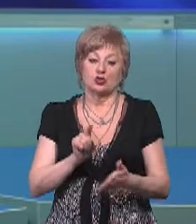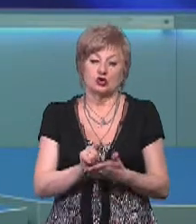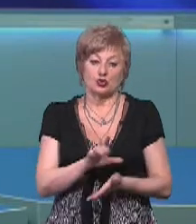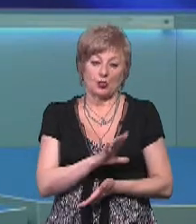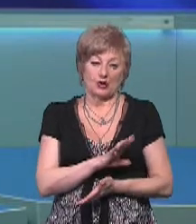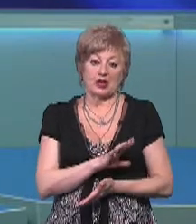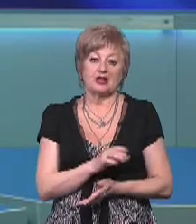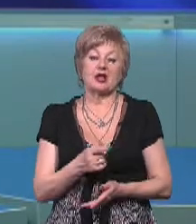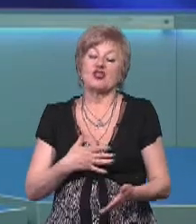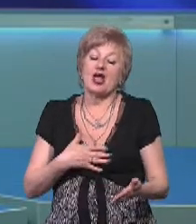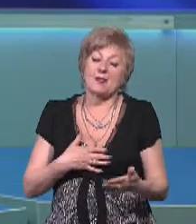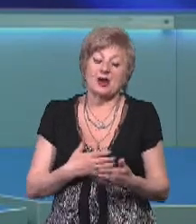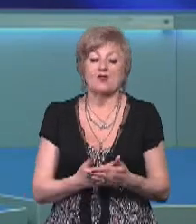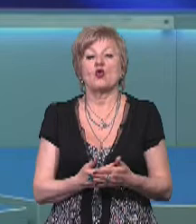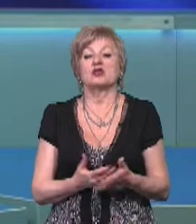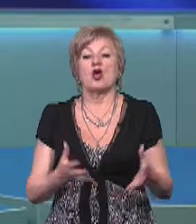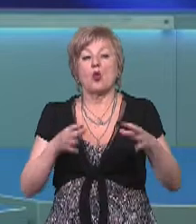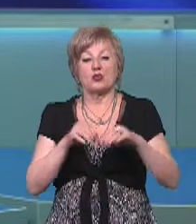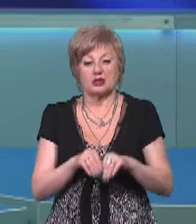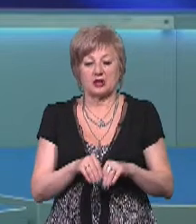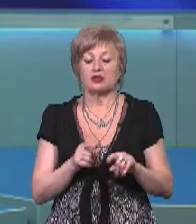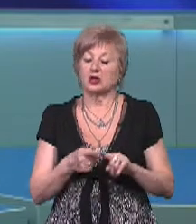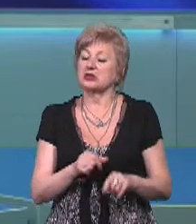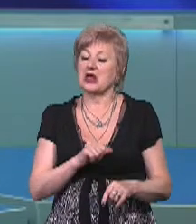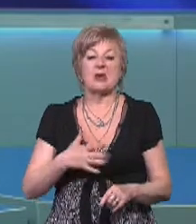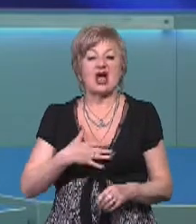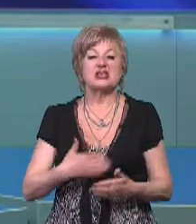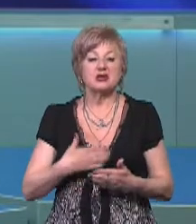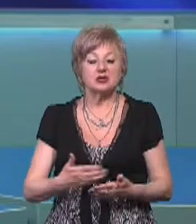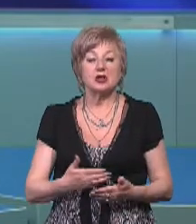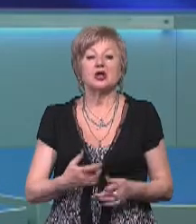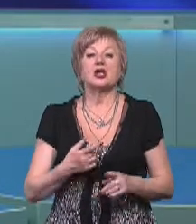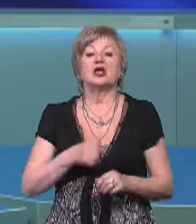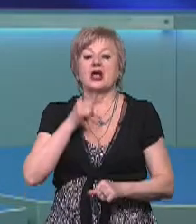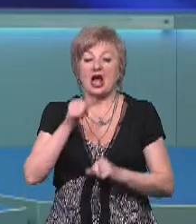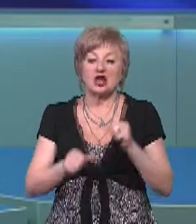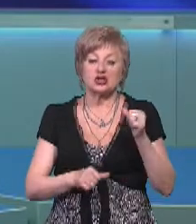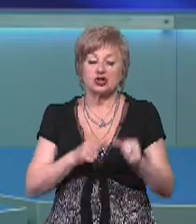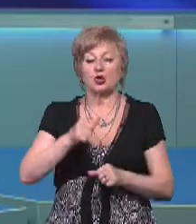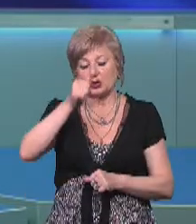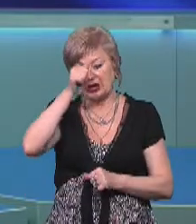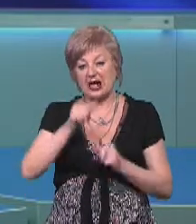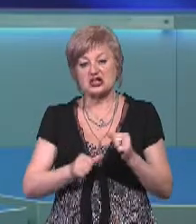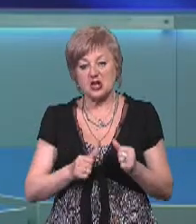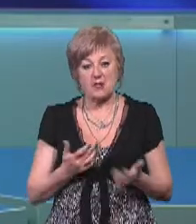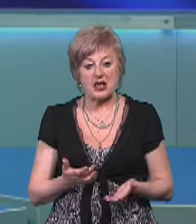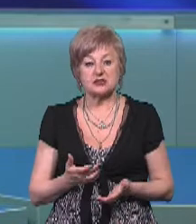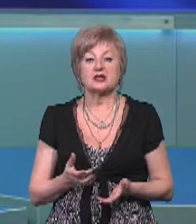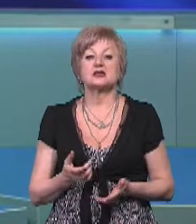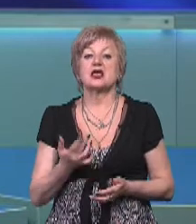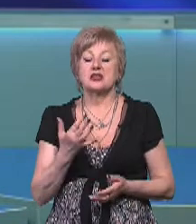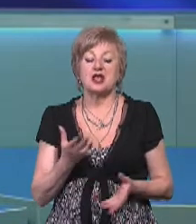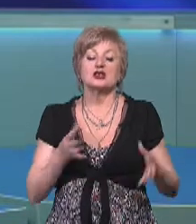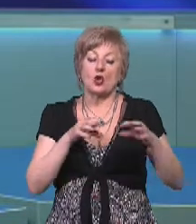процес добровільного об'єднання, він є досить таким активним, і щорічно, щомісячно кількість